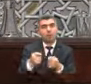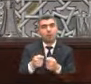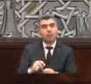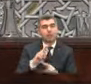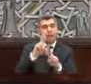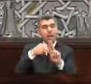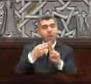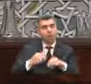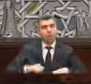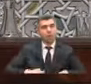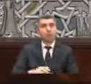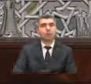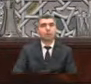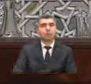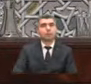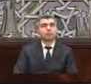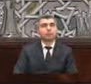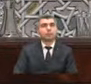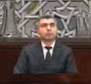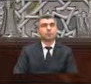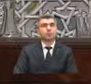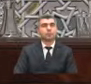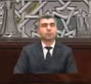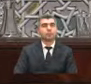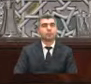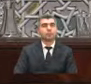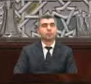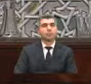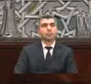تفضلوا السيد الوزير إذا كاين شي تكملة.